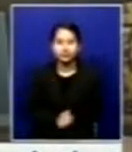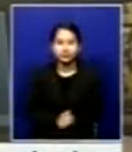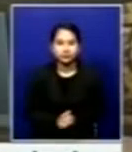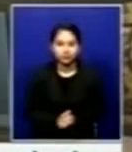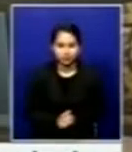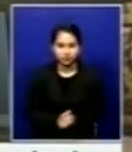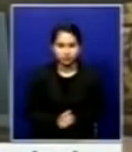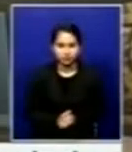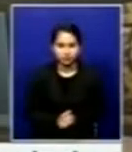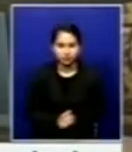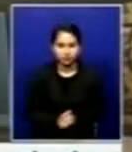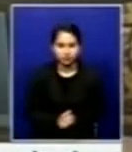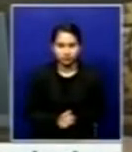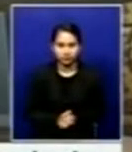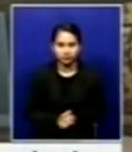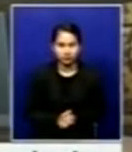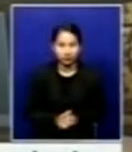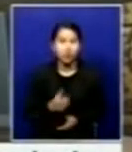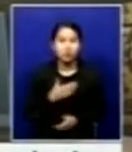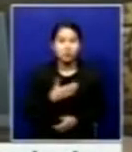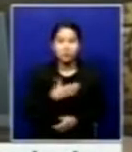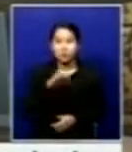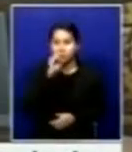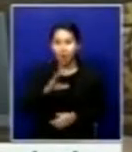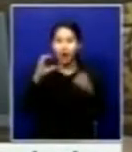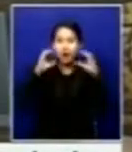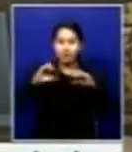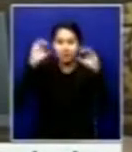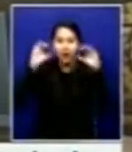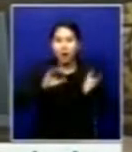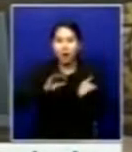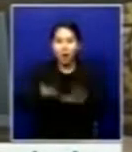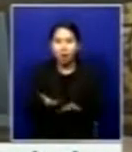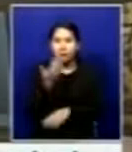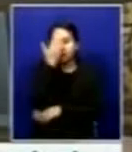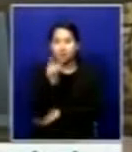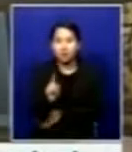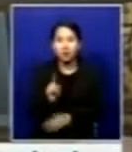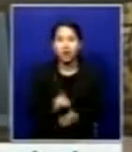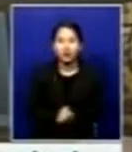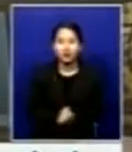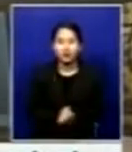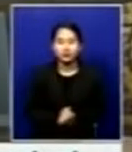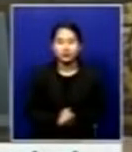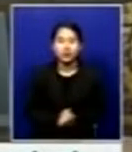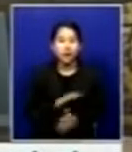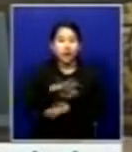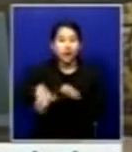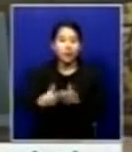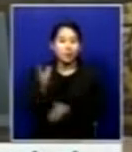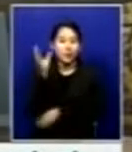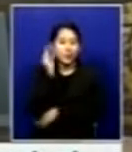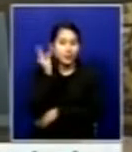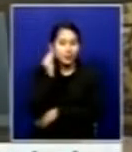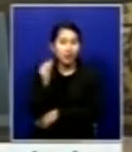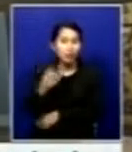ท่านท่านครับผมบอกรัฐบาลล้มเหลวแต่สิ่งหนึ่งที่ทุกคนได้ยินใน2วัน